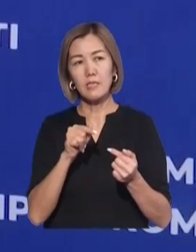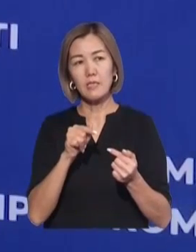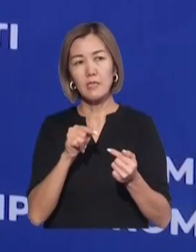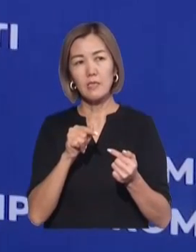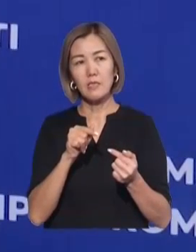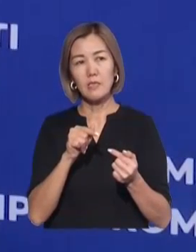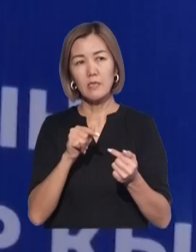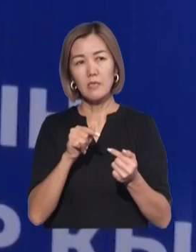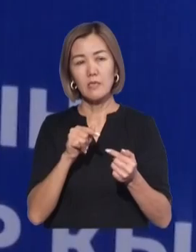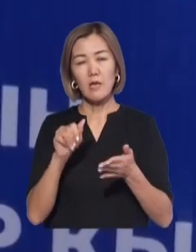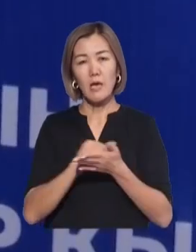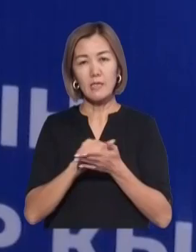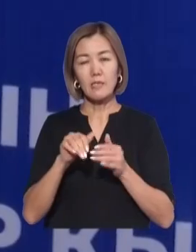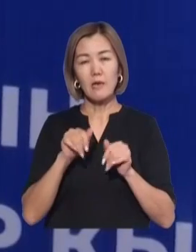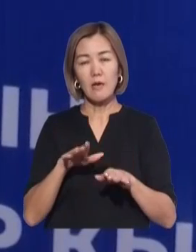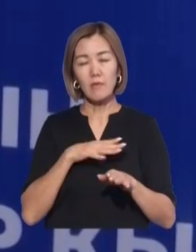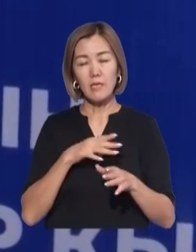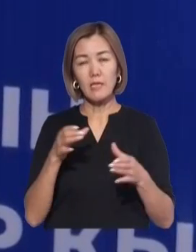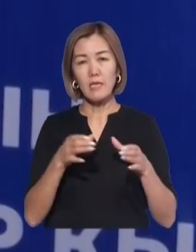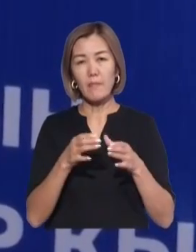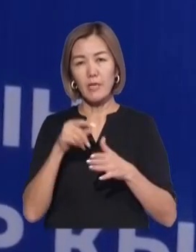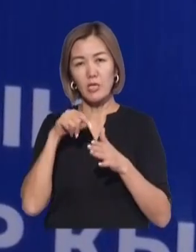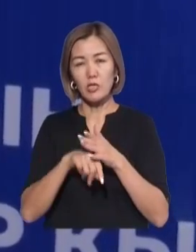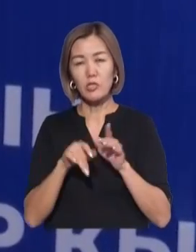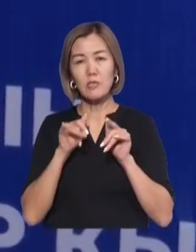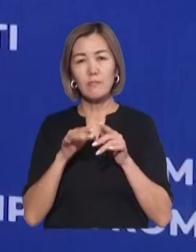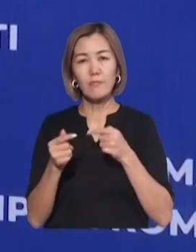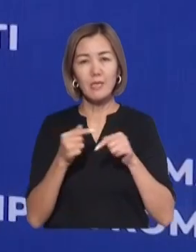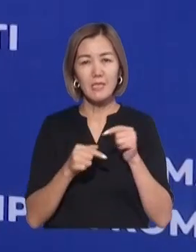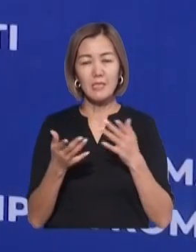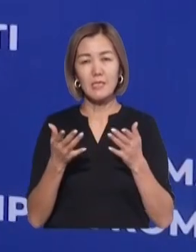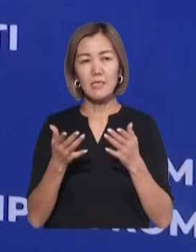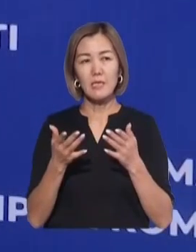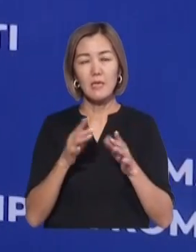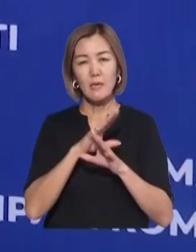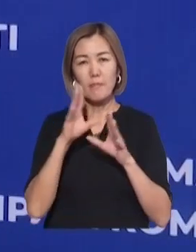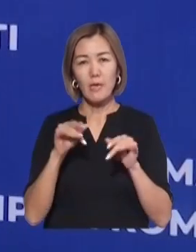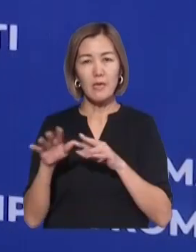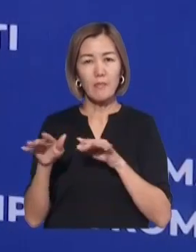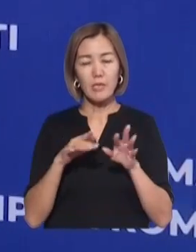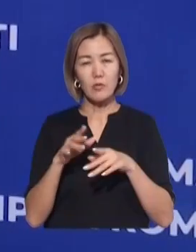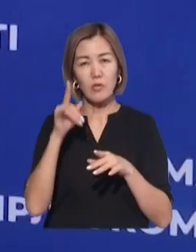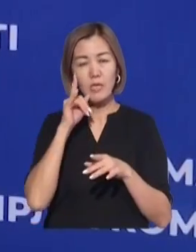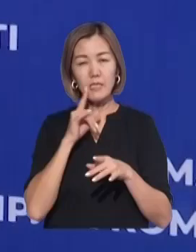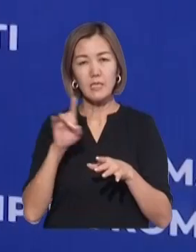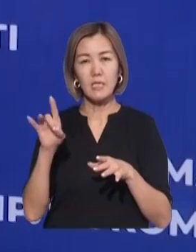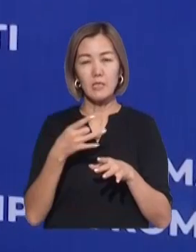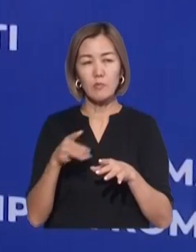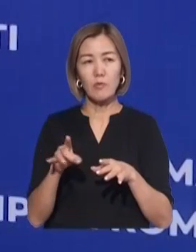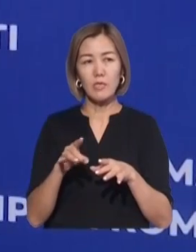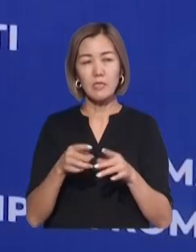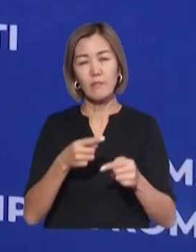жаңағы актын қабылдады. Ол компаниялардың ішкі бизнес процестері, барлық процедуралары Қазақстан